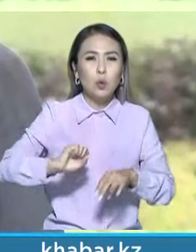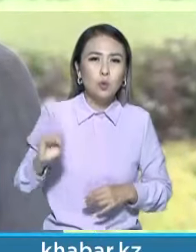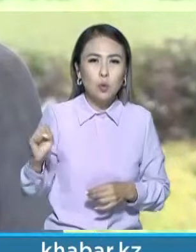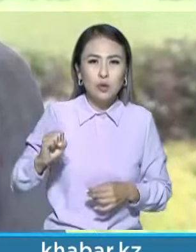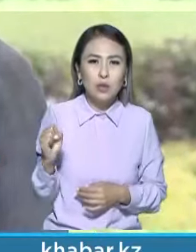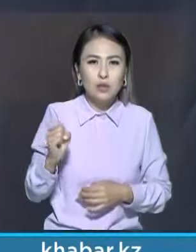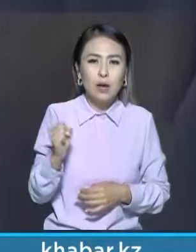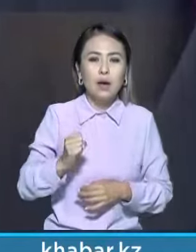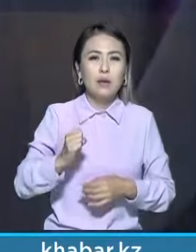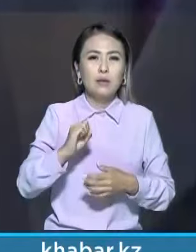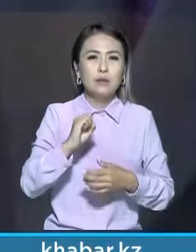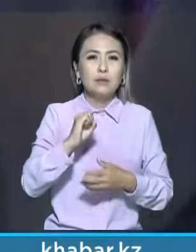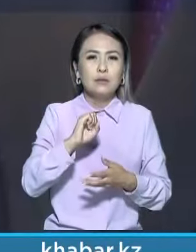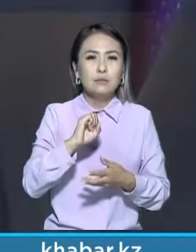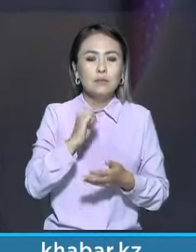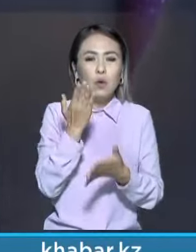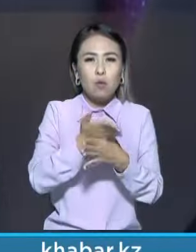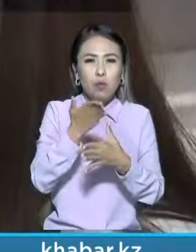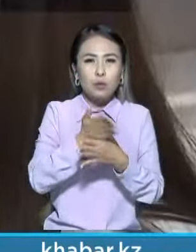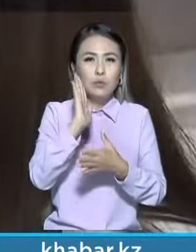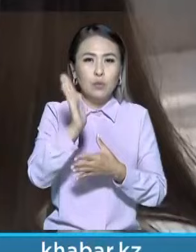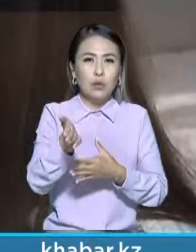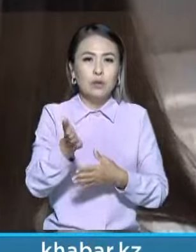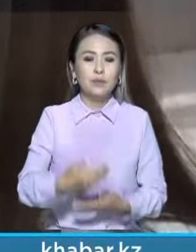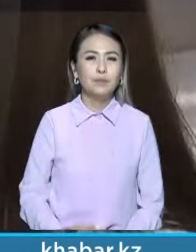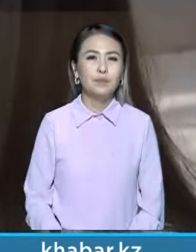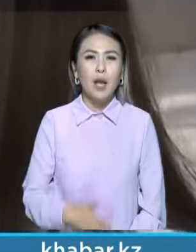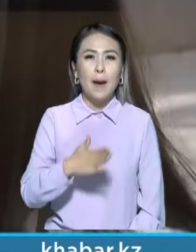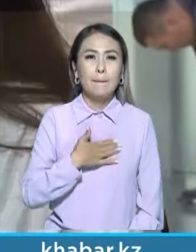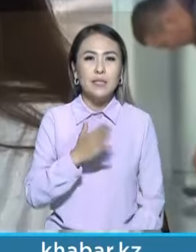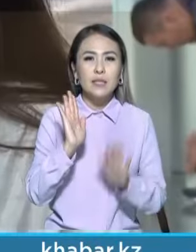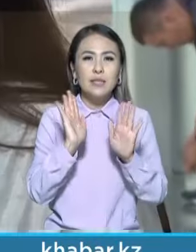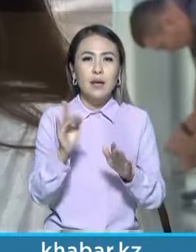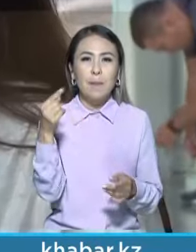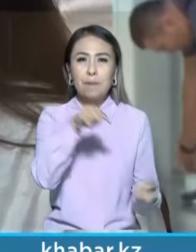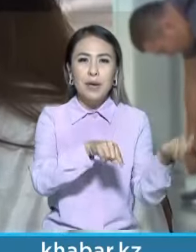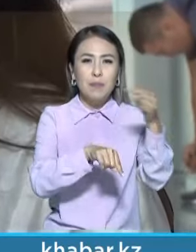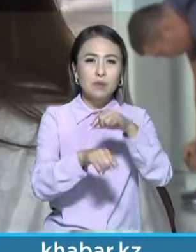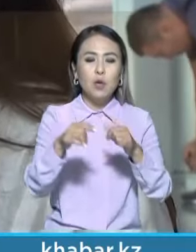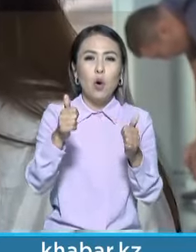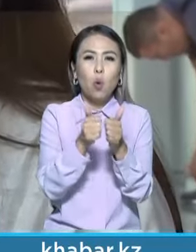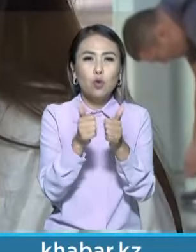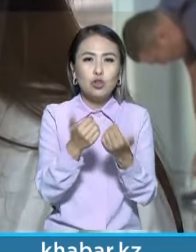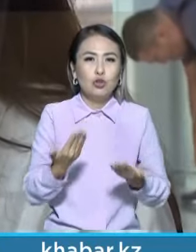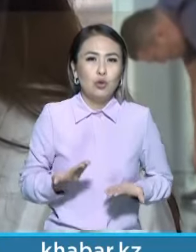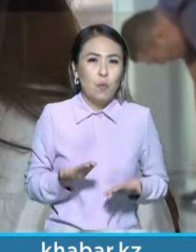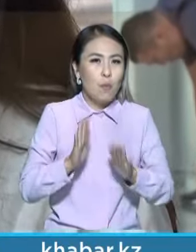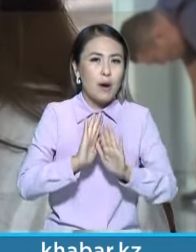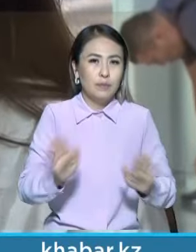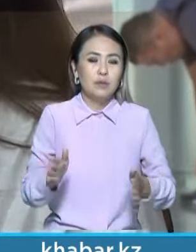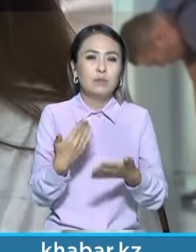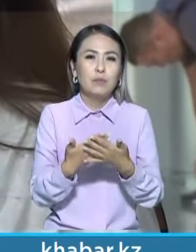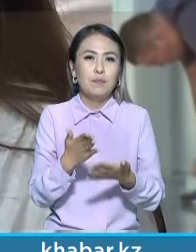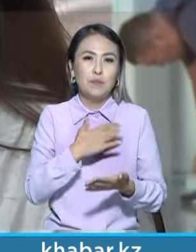достастыққа, серіктестікке септігін тигізеді деп ойлаймын. Біз тек қана бір-бірімізбен көрші тұрмаймыз, бірақ сонымен қатар